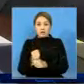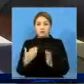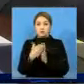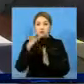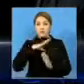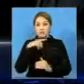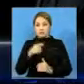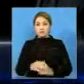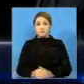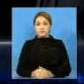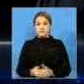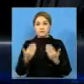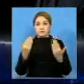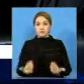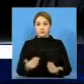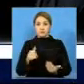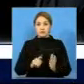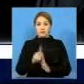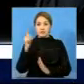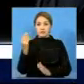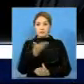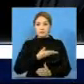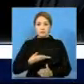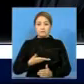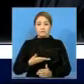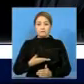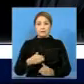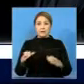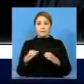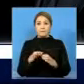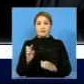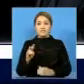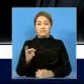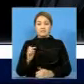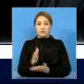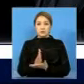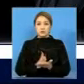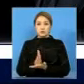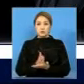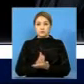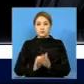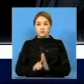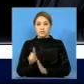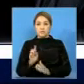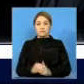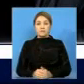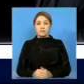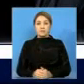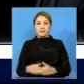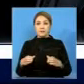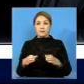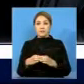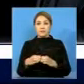дейді маман. Енді биылдан бастап бізде портал социальных услуг деген енгізіліп жатыр. Ол портал